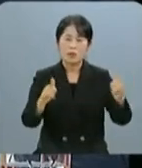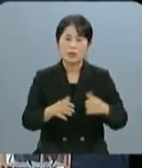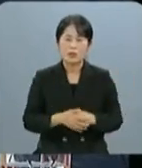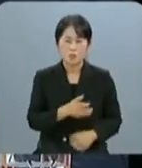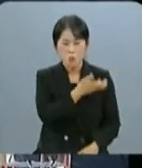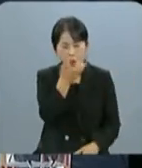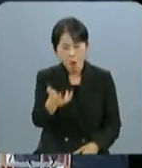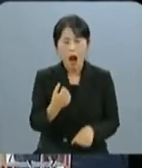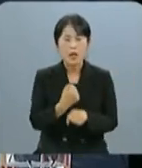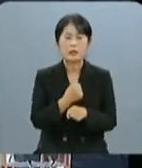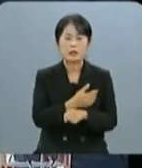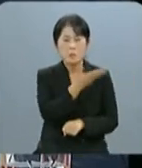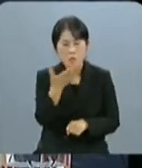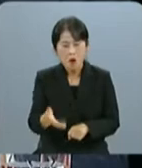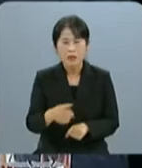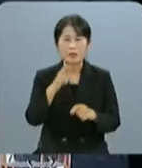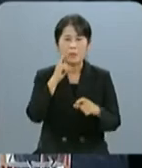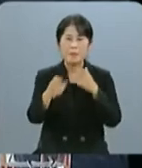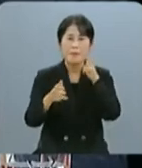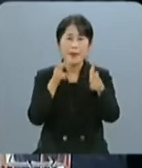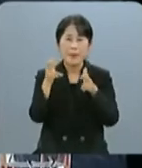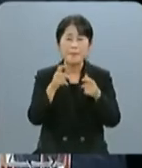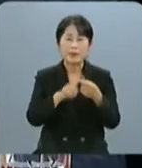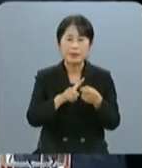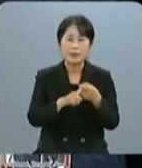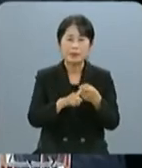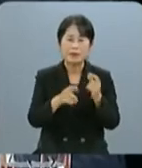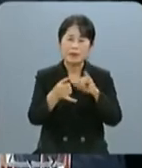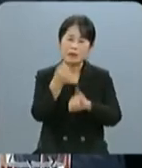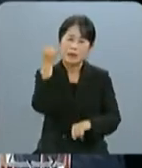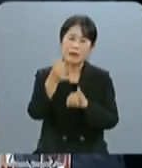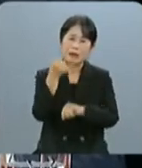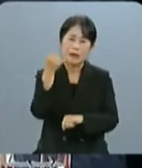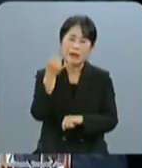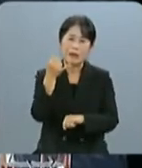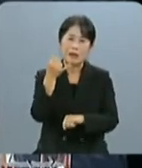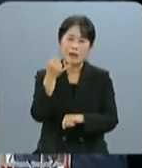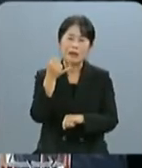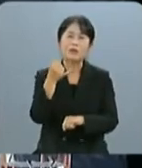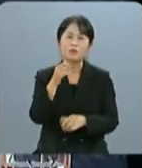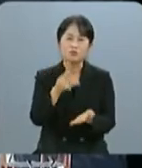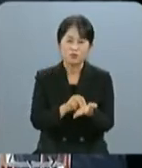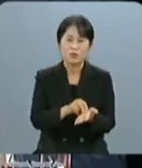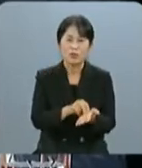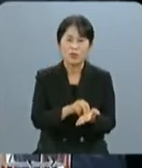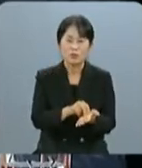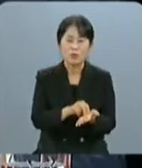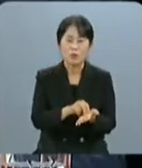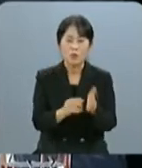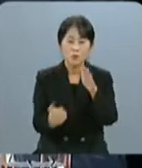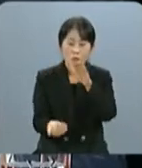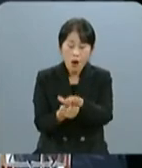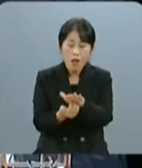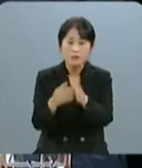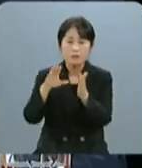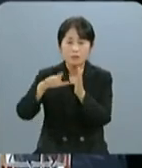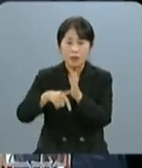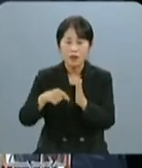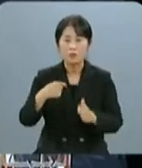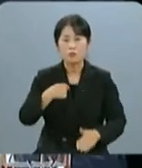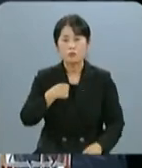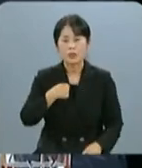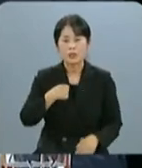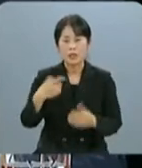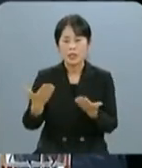갖다 놓겠다, 뭘 갖다 놓겠다, 뭘 갖다 놓겠다 하는데 약속을 안 지키는 것도 문제지만 저게 지켜진들 과연 우리와